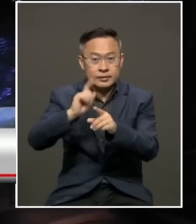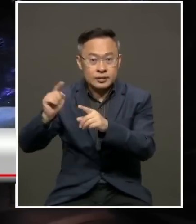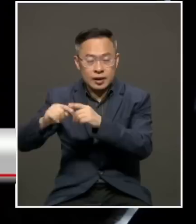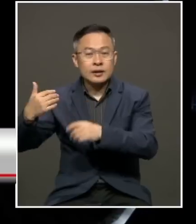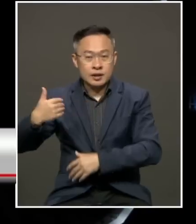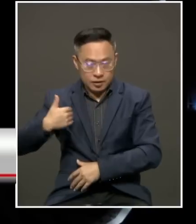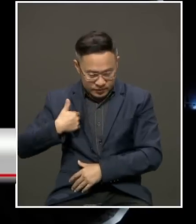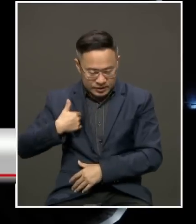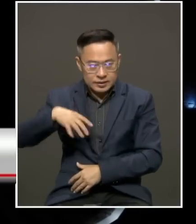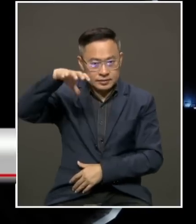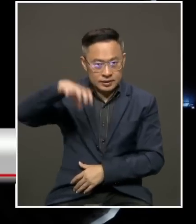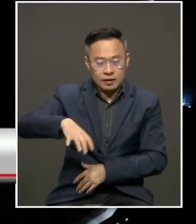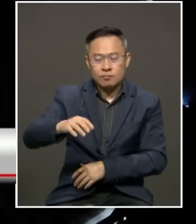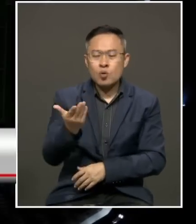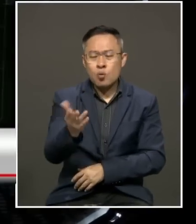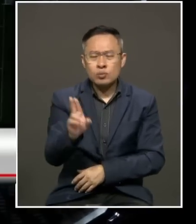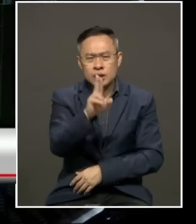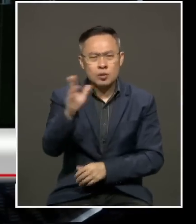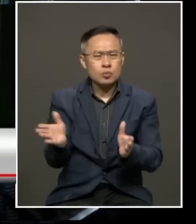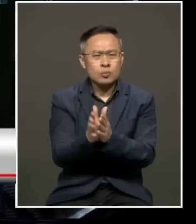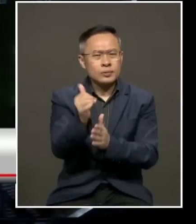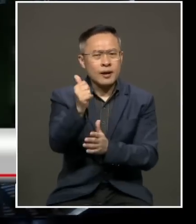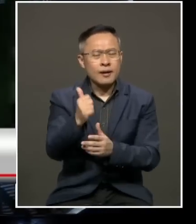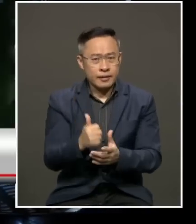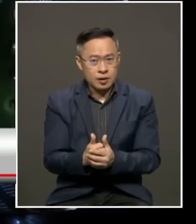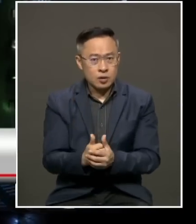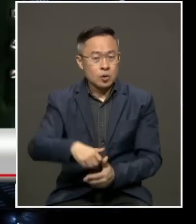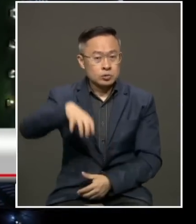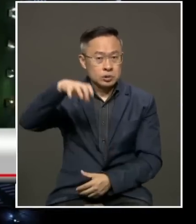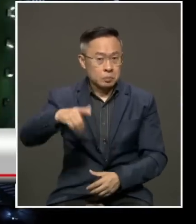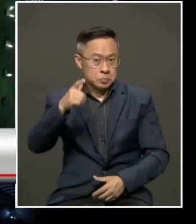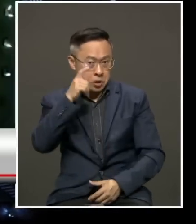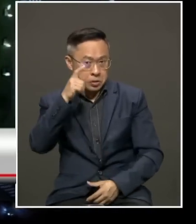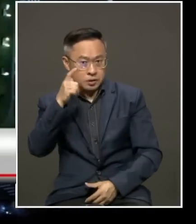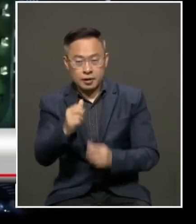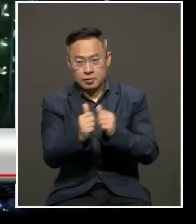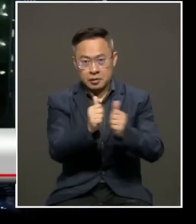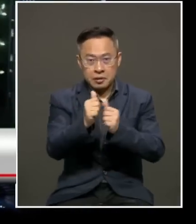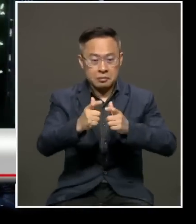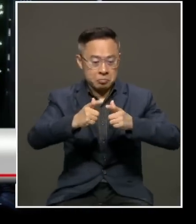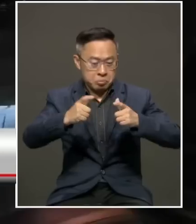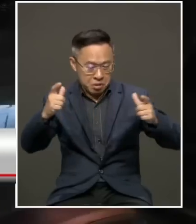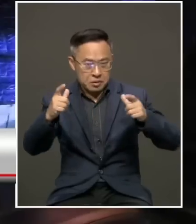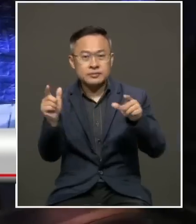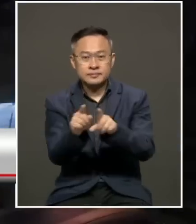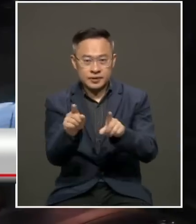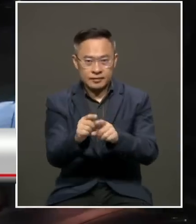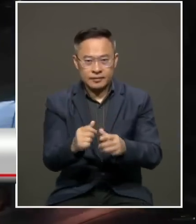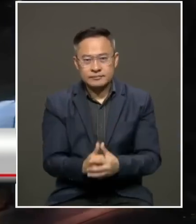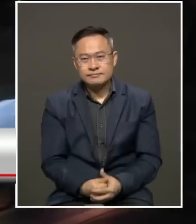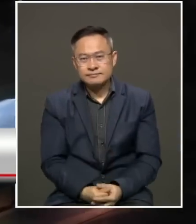ต่างๆก็สามารถใช้สนามนี้ได้อย่างคือแล้วคุณคิดดูสนามใหญ่ขนาดนี้การแข่งมันก็ต้องยิ่งใหญ่ตามไปด้วย